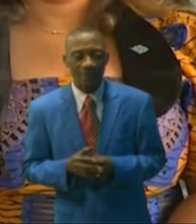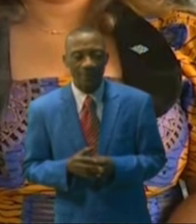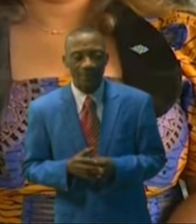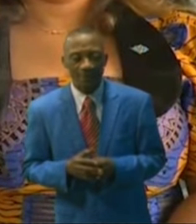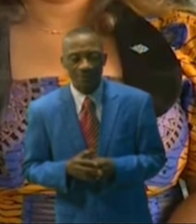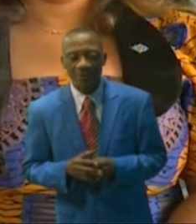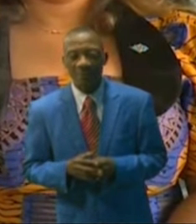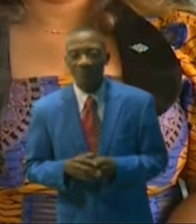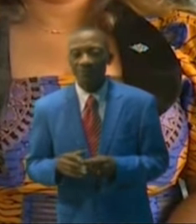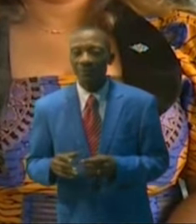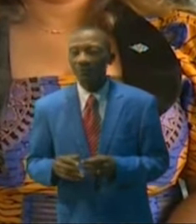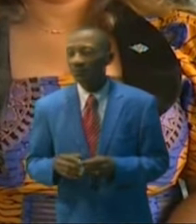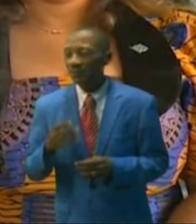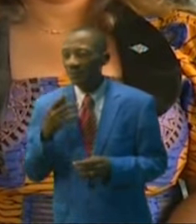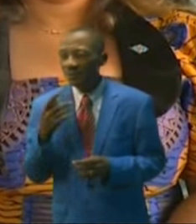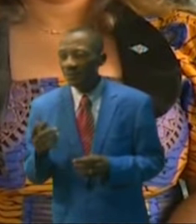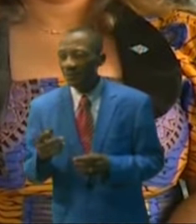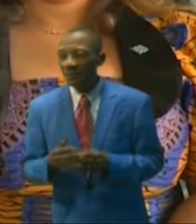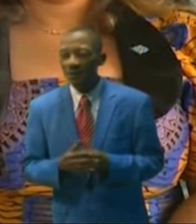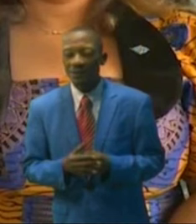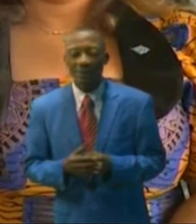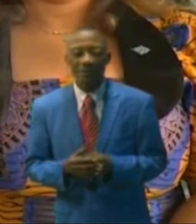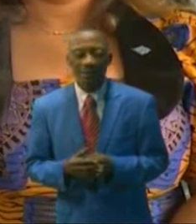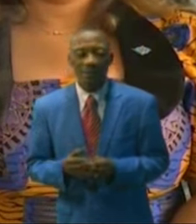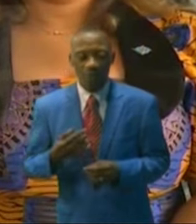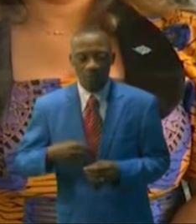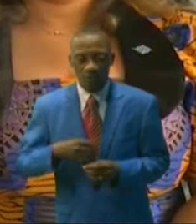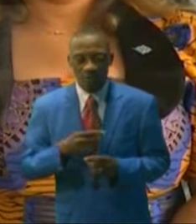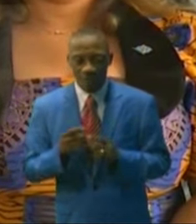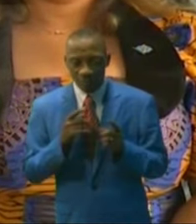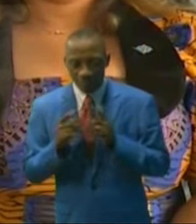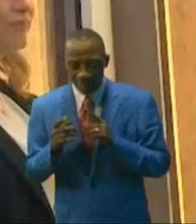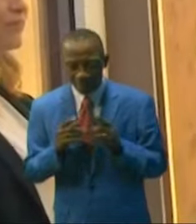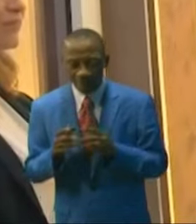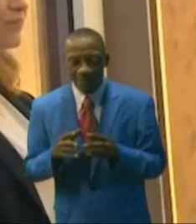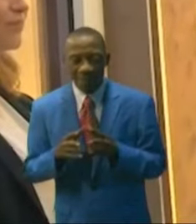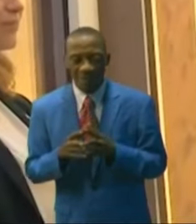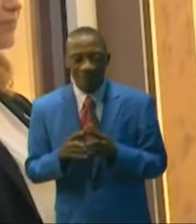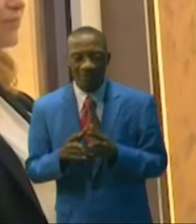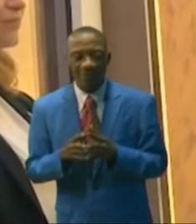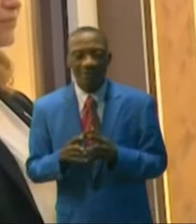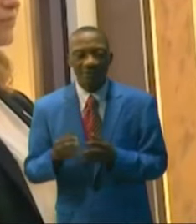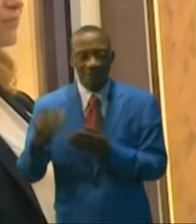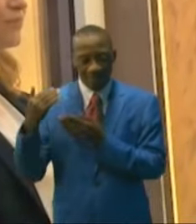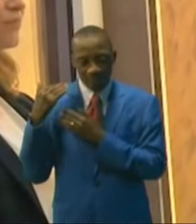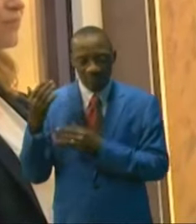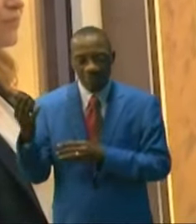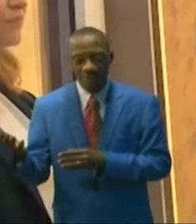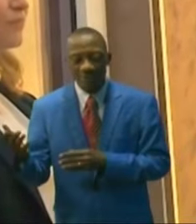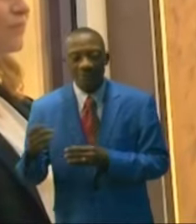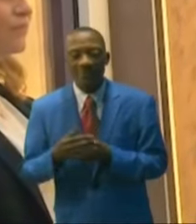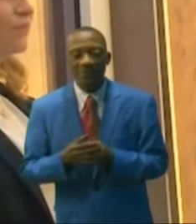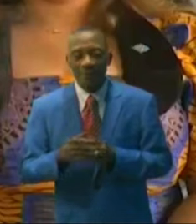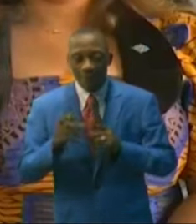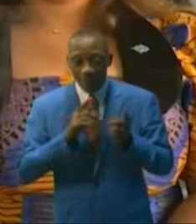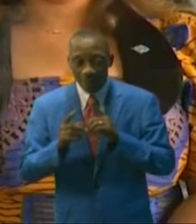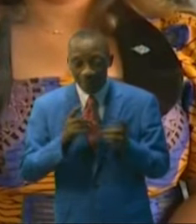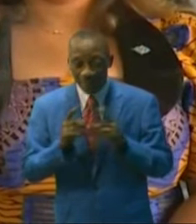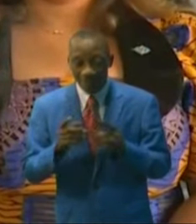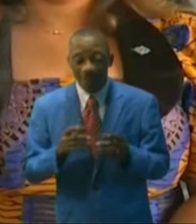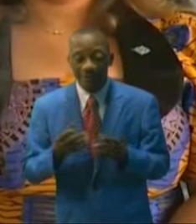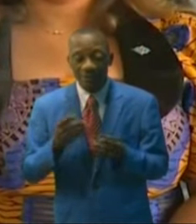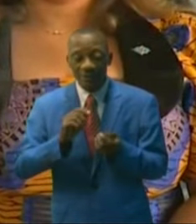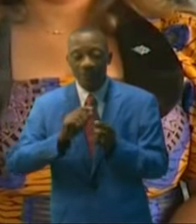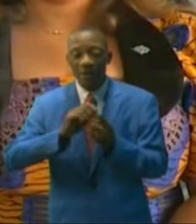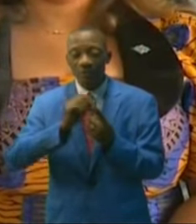Reconnaître le progrès avec le cessez-feu entre le Rwanda et la République démocratique du Congo. Il